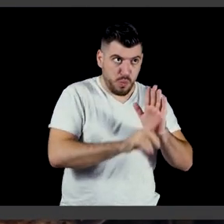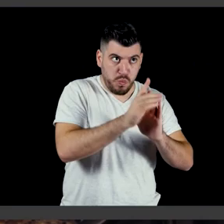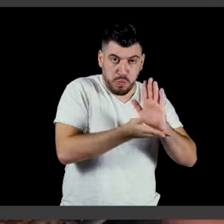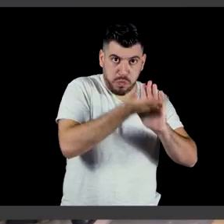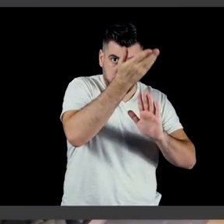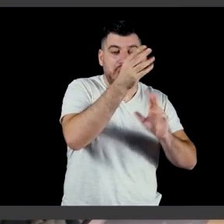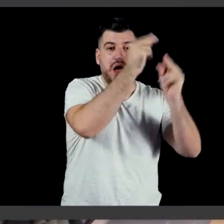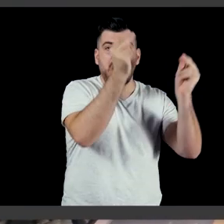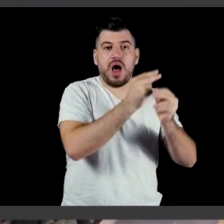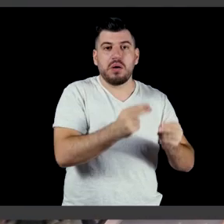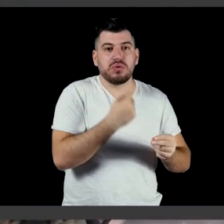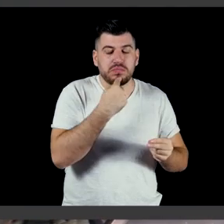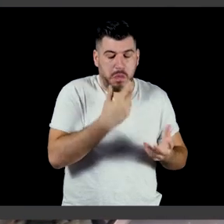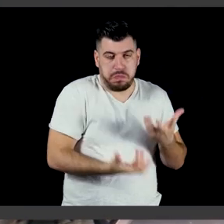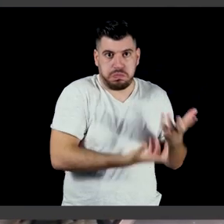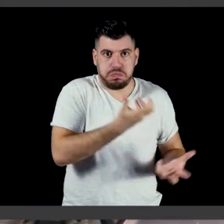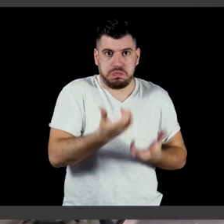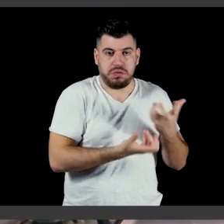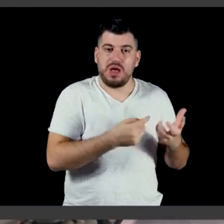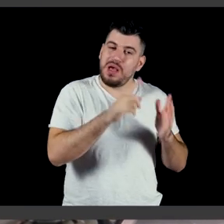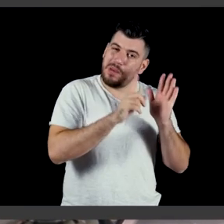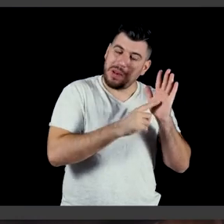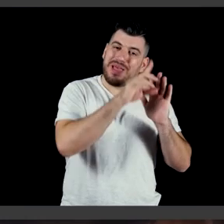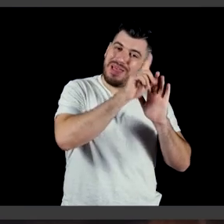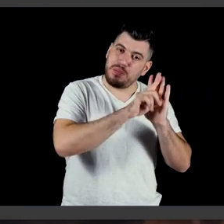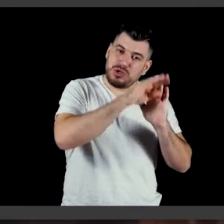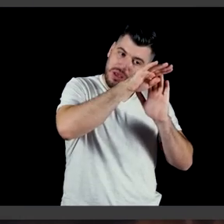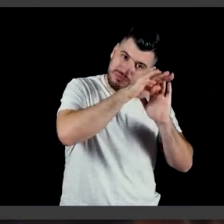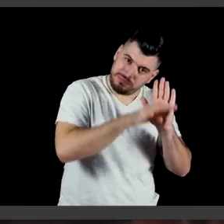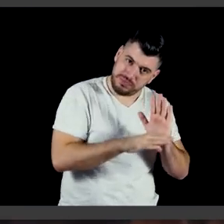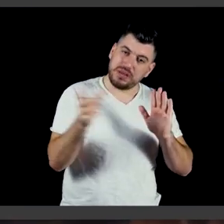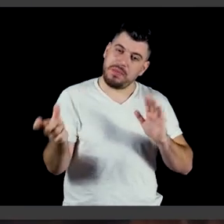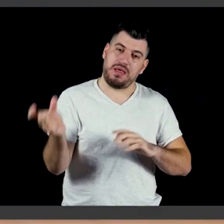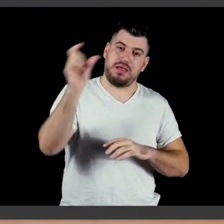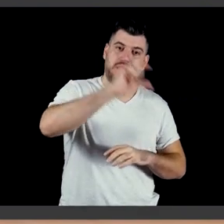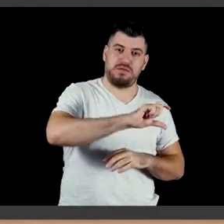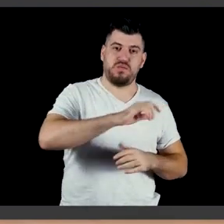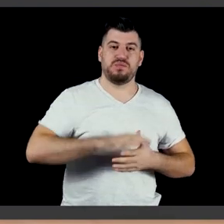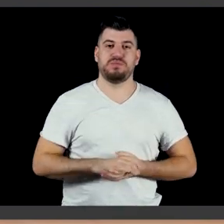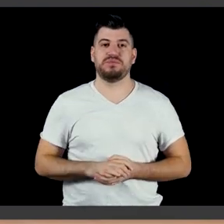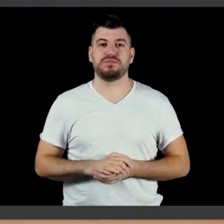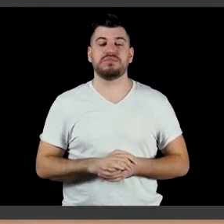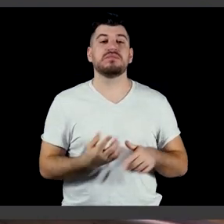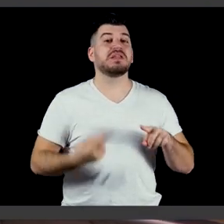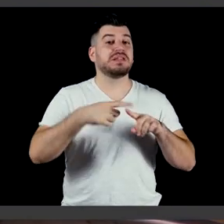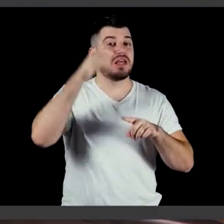ομελέτα. Οπωσδήποτε θα βάλουμε μοσχοκάριδο μέσα στην μπεσαμέλ.